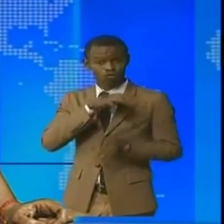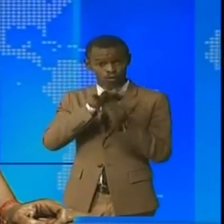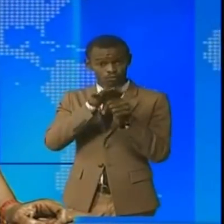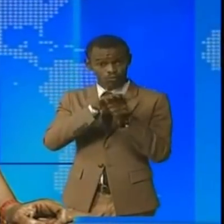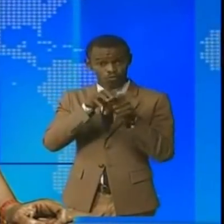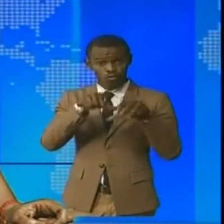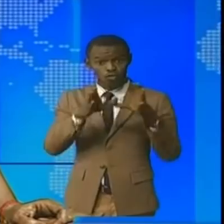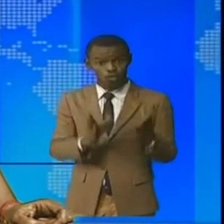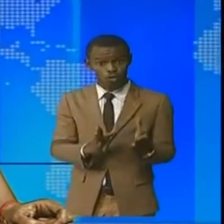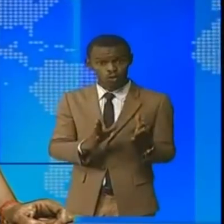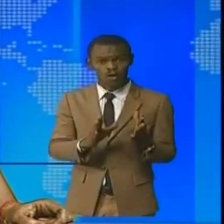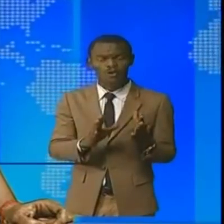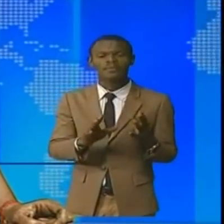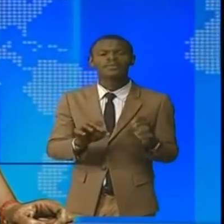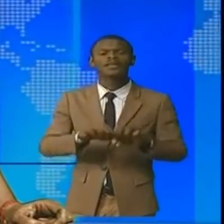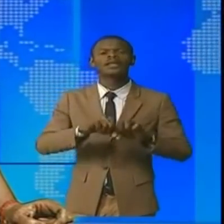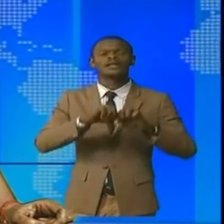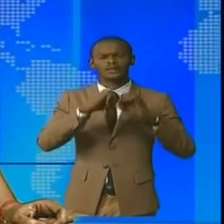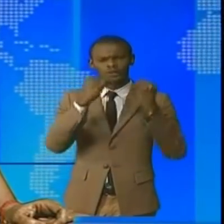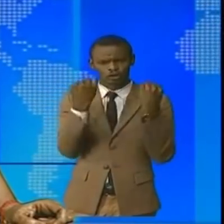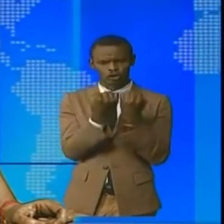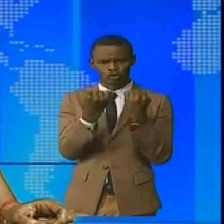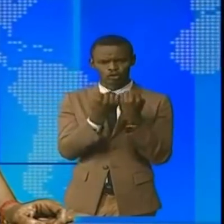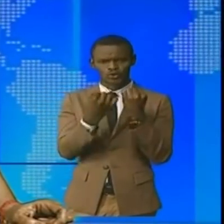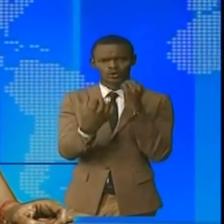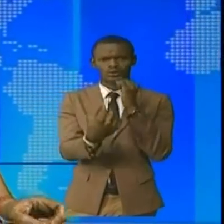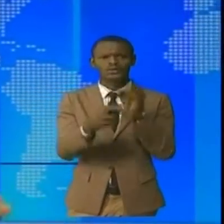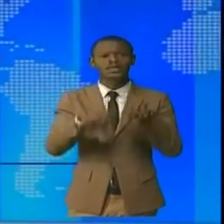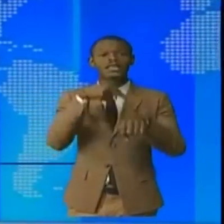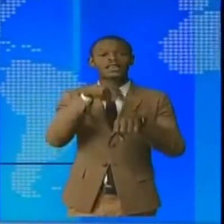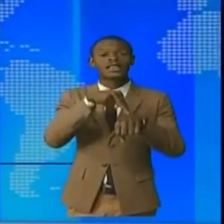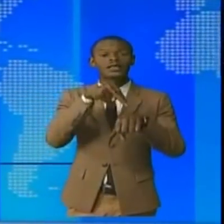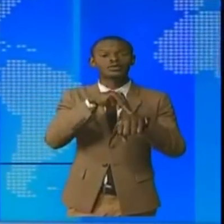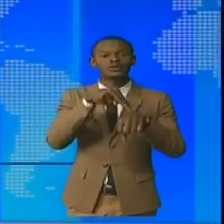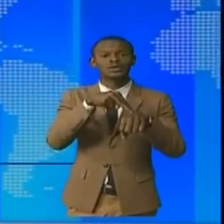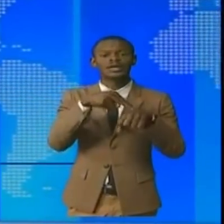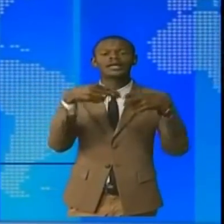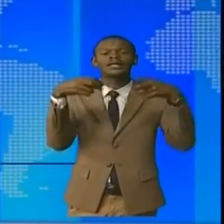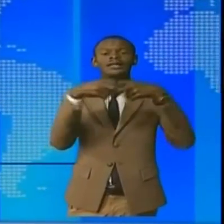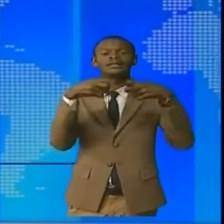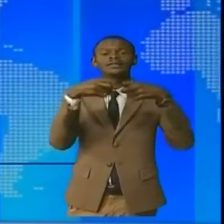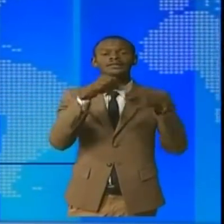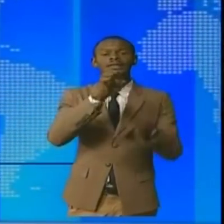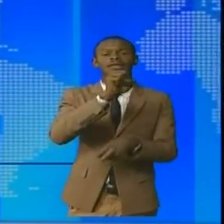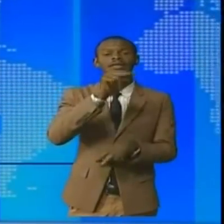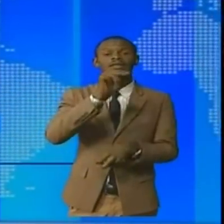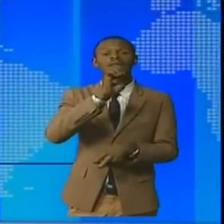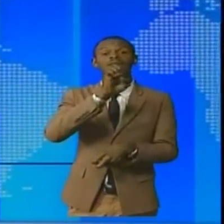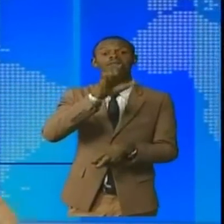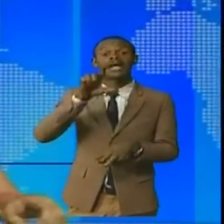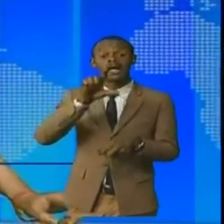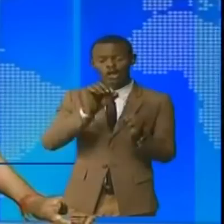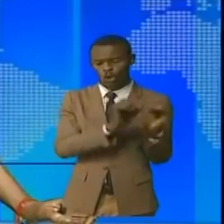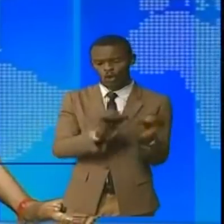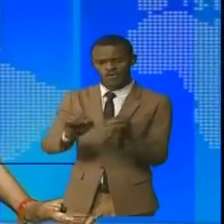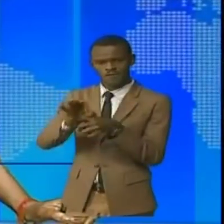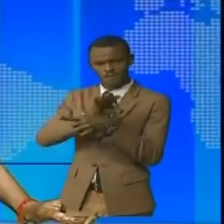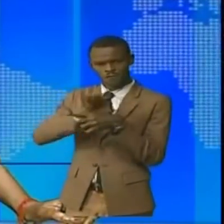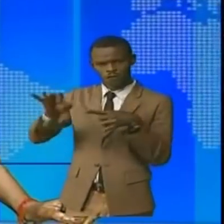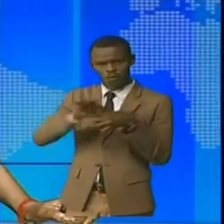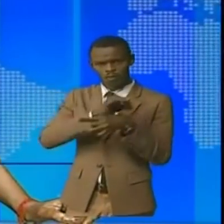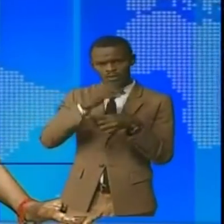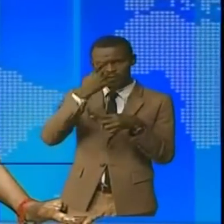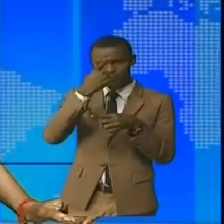de formation à l'intention des directeurs centraux sur les nouvelles technologies de l'information et de la communication, une initiative de